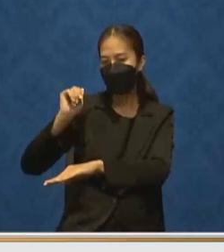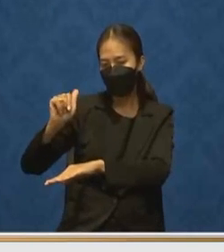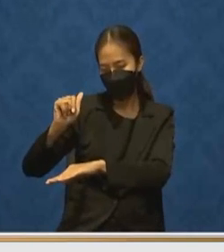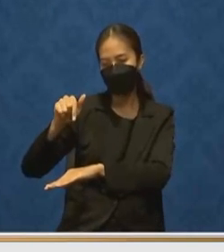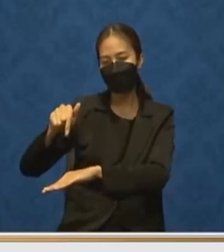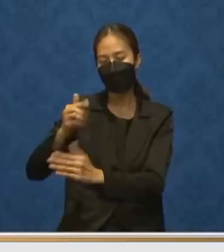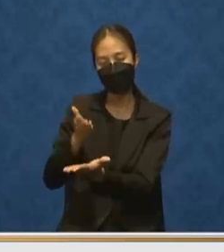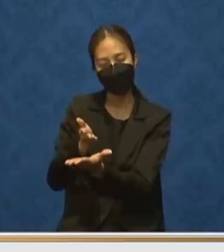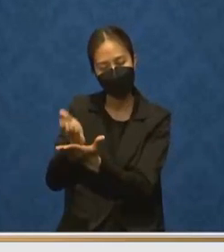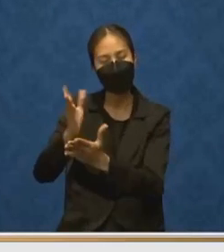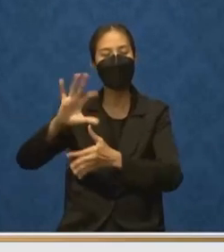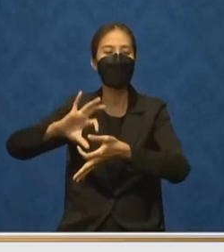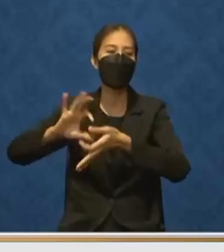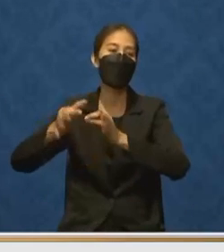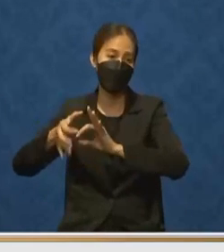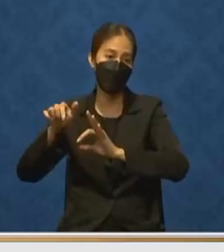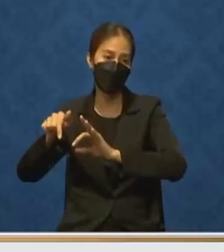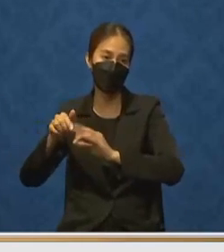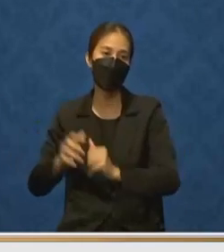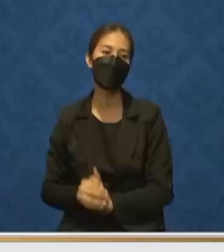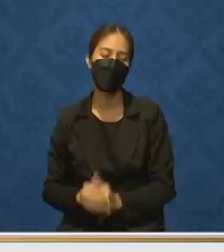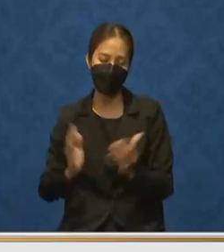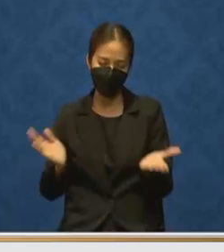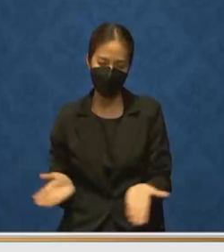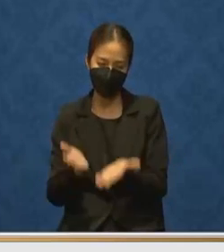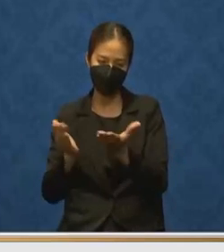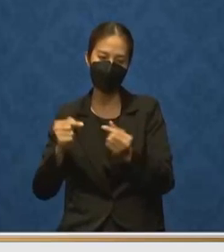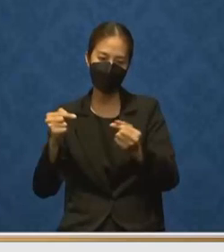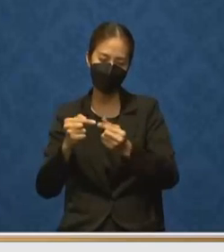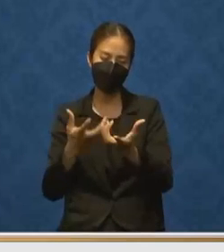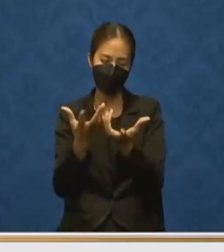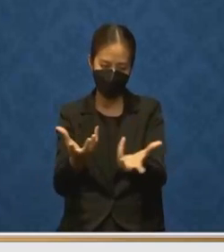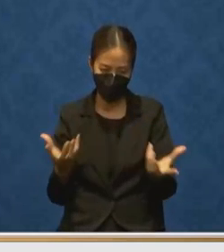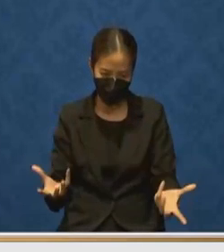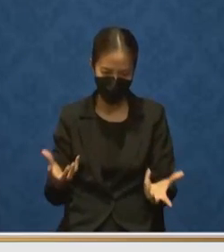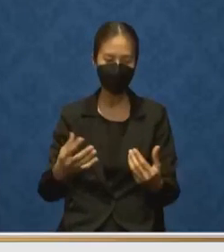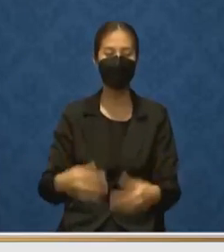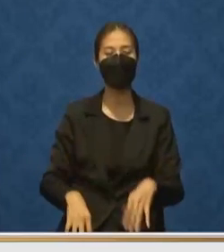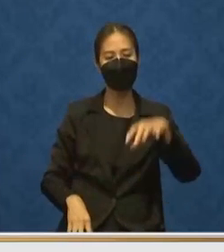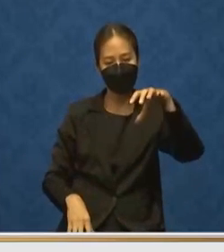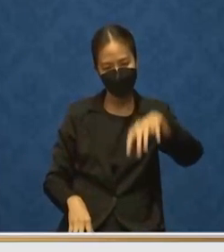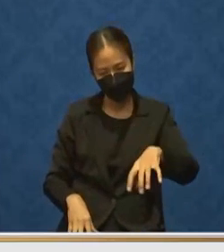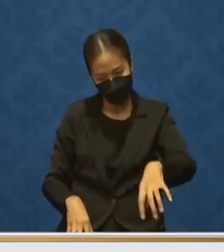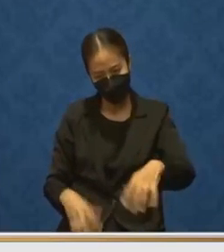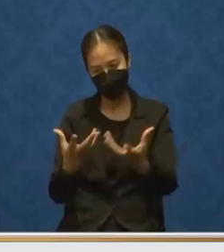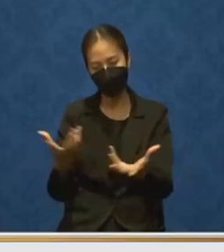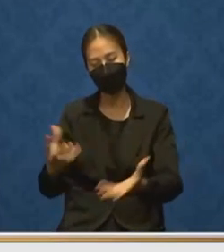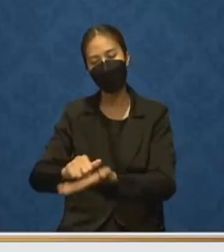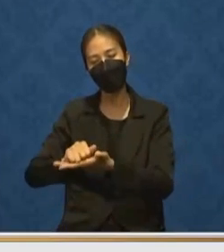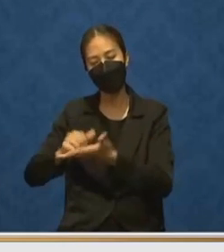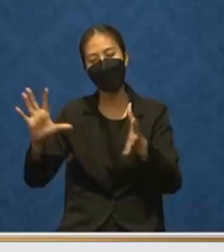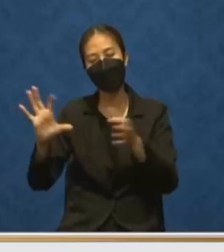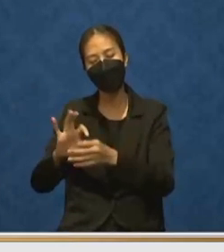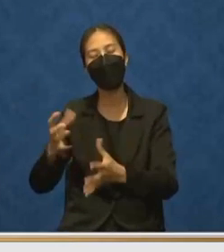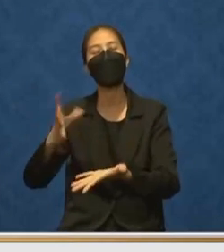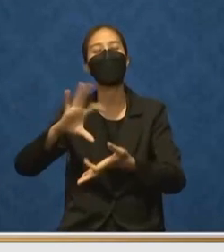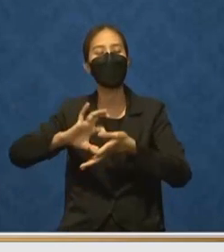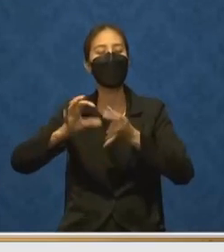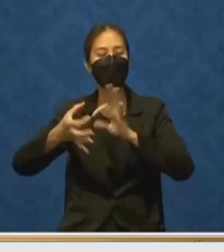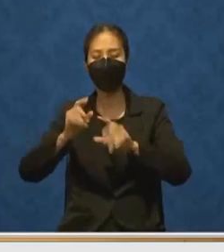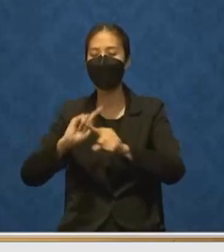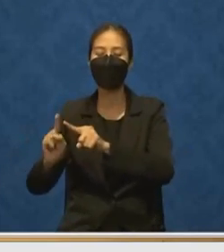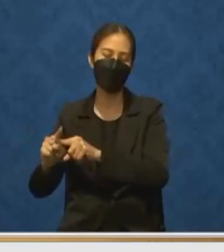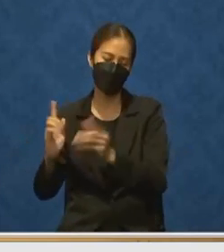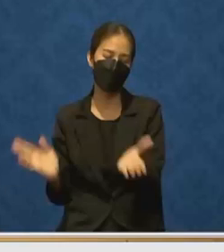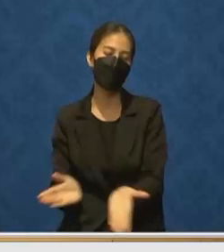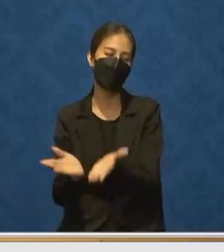เลิศด้านกีฬาสนับสนุนการพัฒนาโครงสร้างพื้นฐานอุปกรณ์สถานที่และสิ่งอำนวยความสะดวกด้านการออกกำลังกายการกีฬาและนันทนา